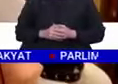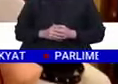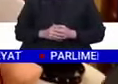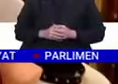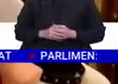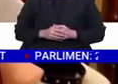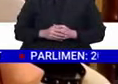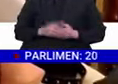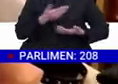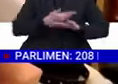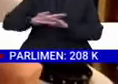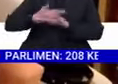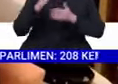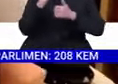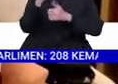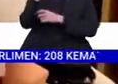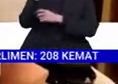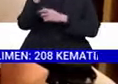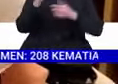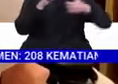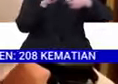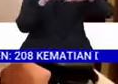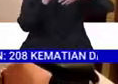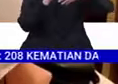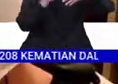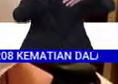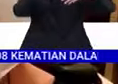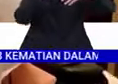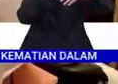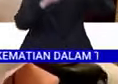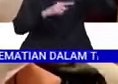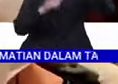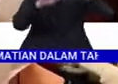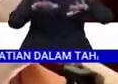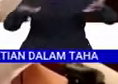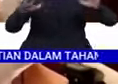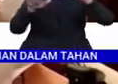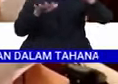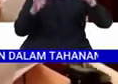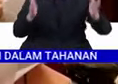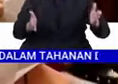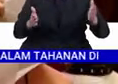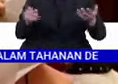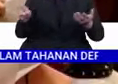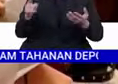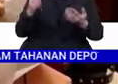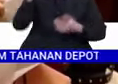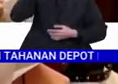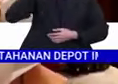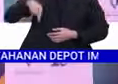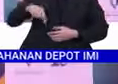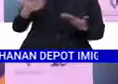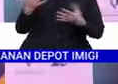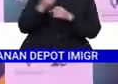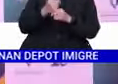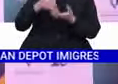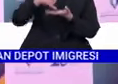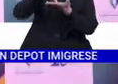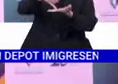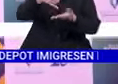Hai anak sulung daripada 5 berani ini tidak menyangka akan menerima Anugerah terbab Saya memang daripada keluarga